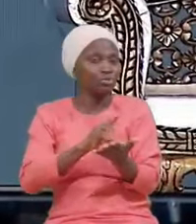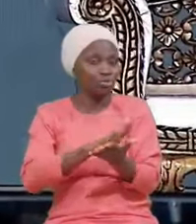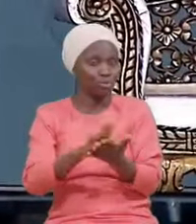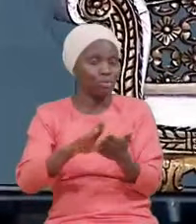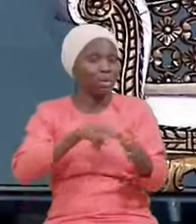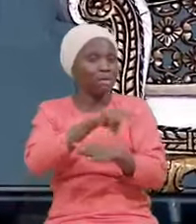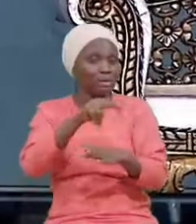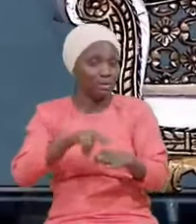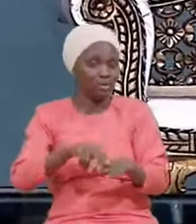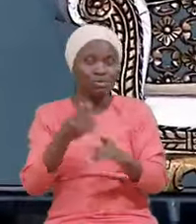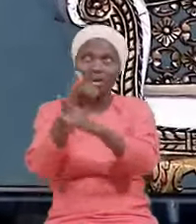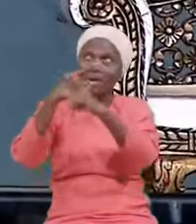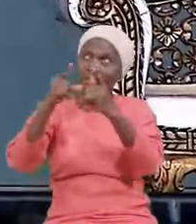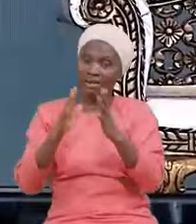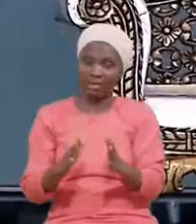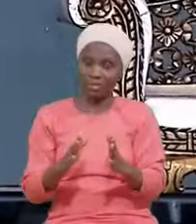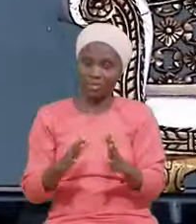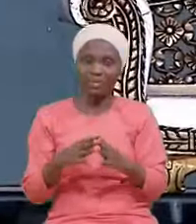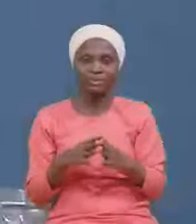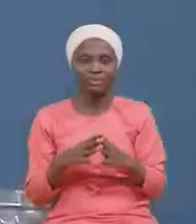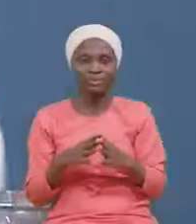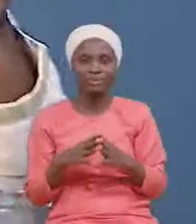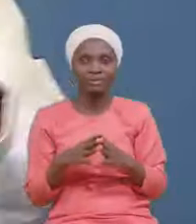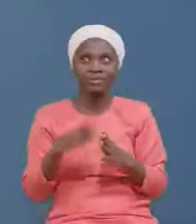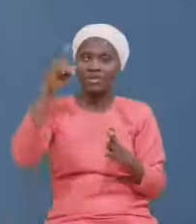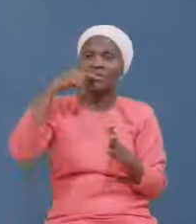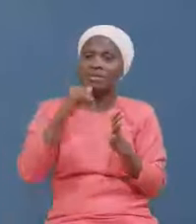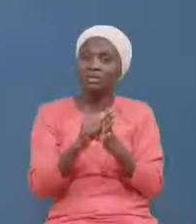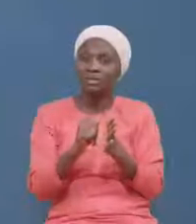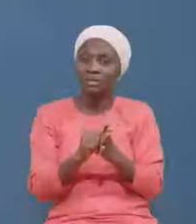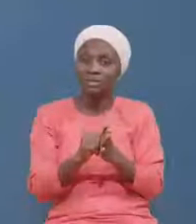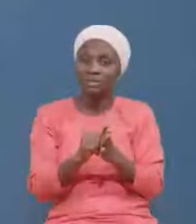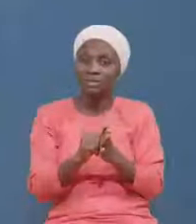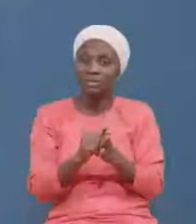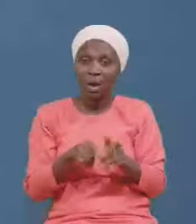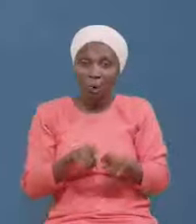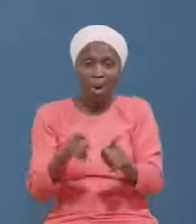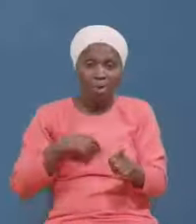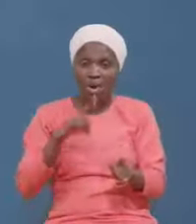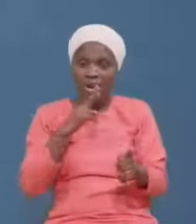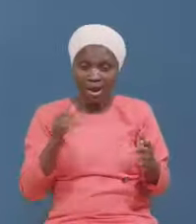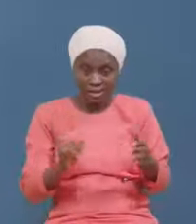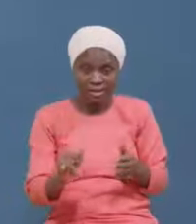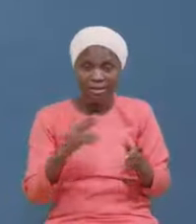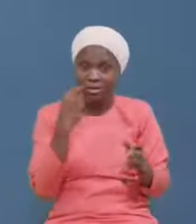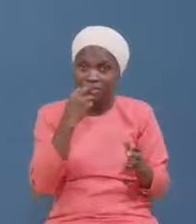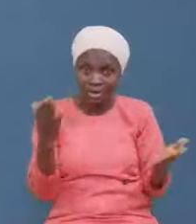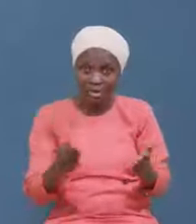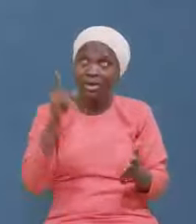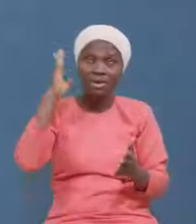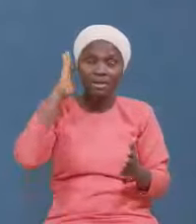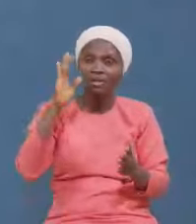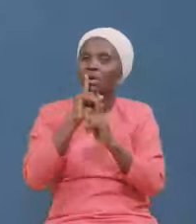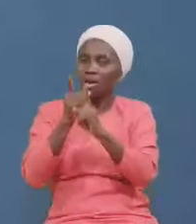ప్రకృతిగా తీతమైన విడుదల ఇచ్చే వాని శక్తిని గుర్తించండి. He says, while we are yet speaking, he will answer. ఆయన మనం